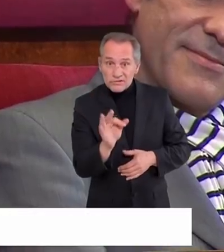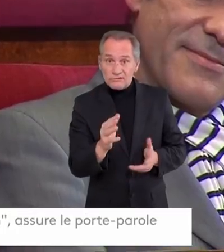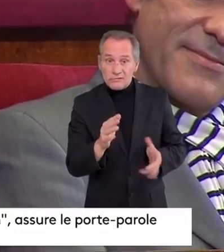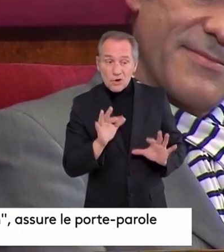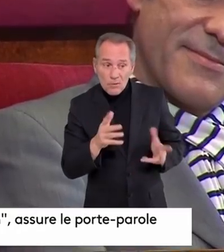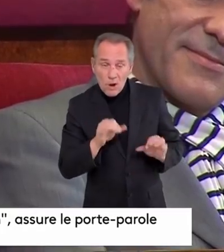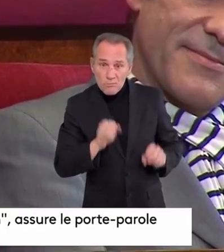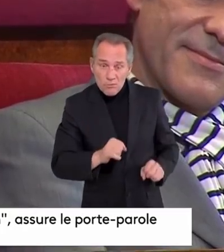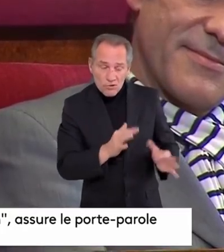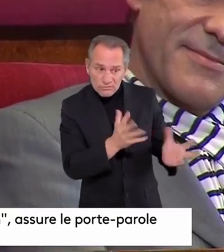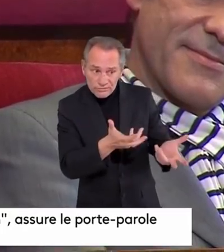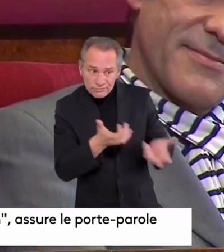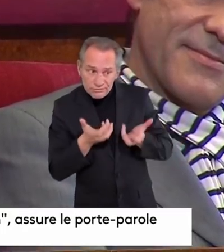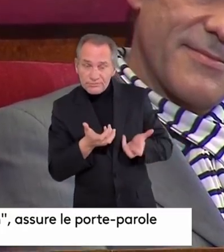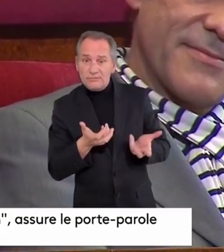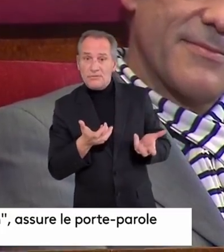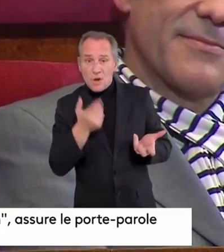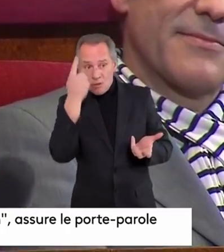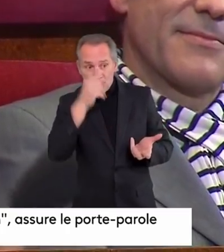urnes, de voter ?